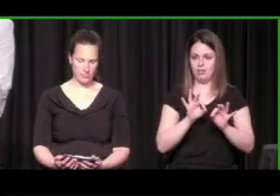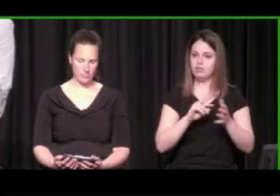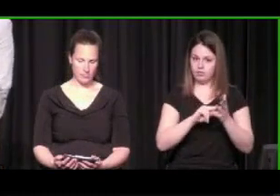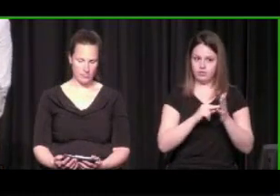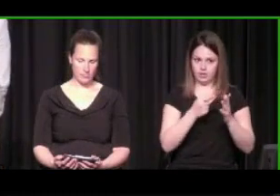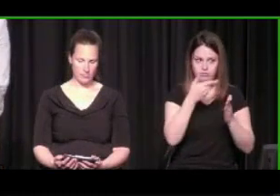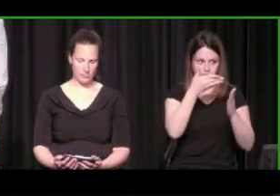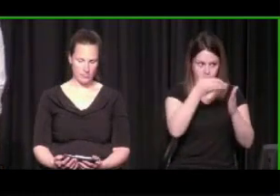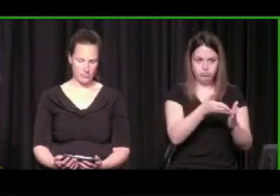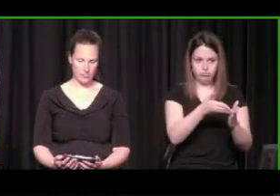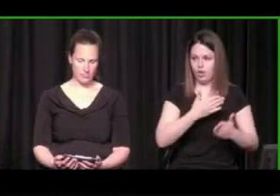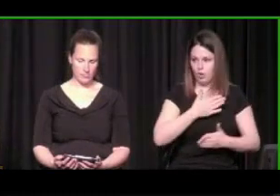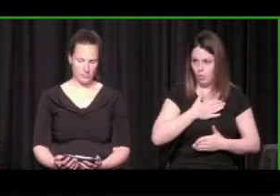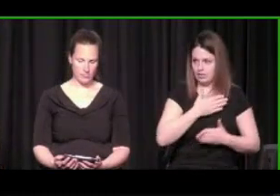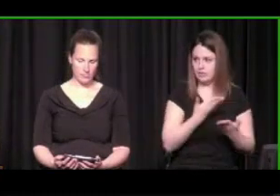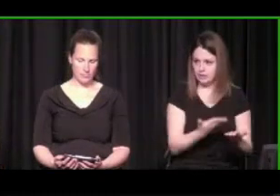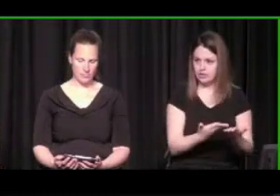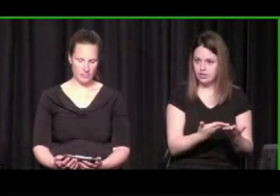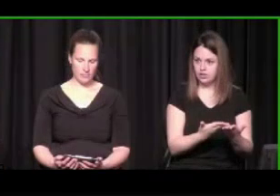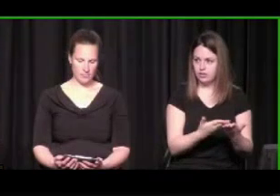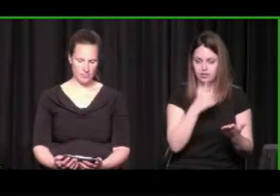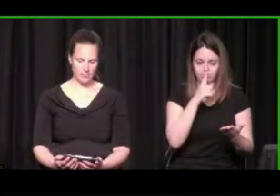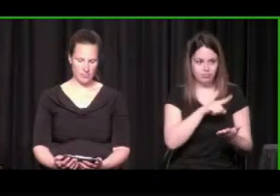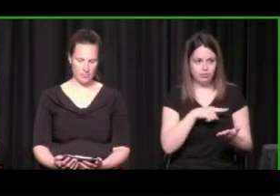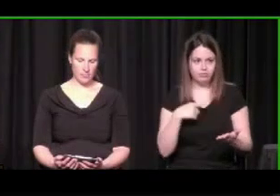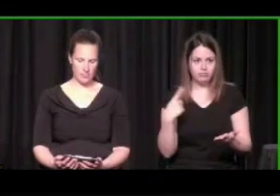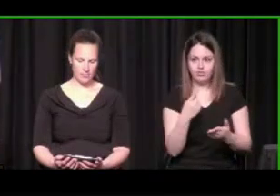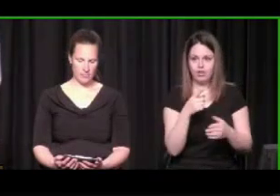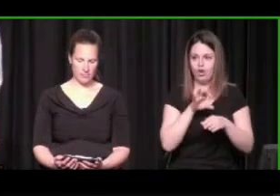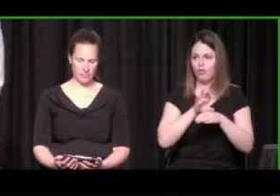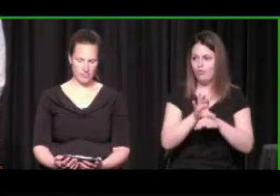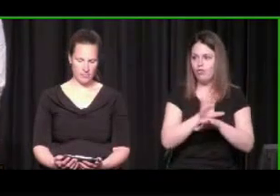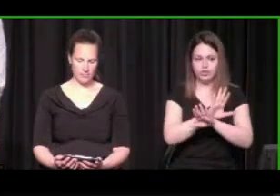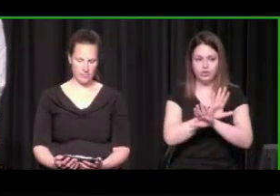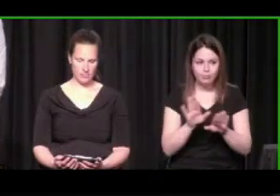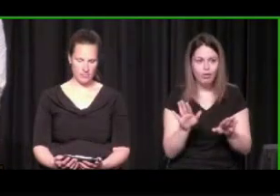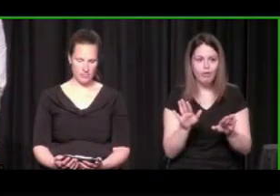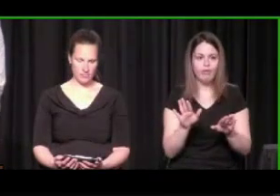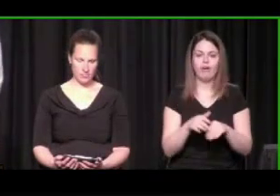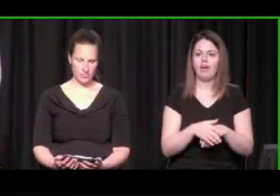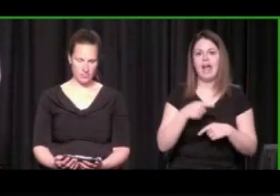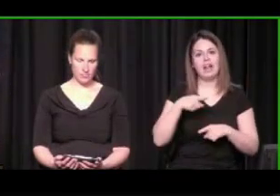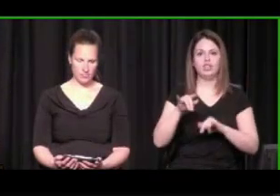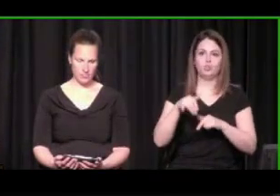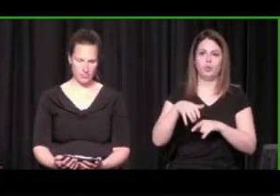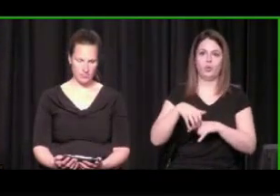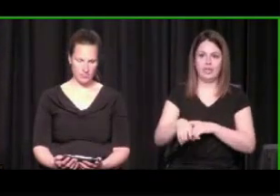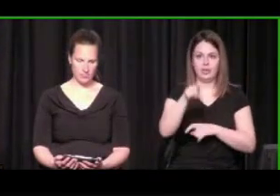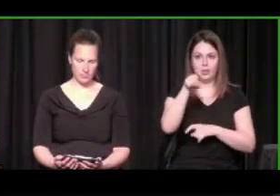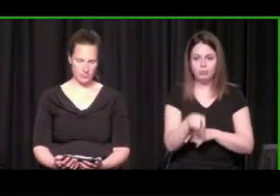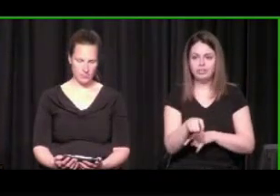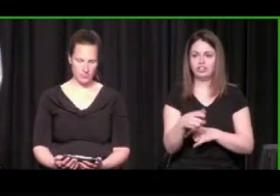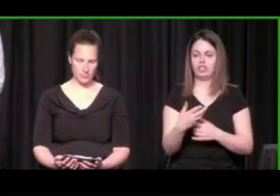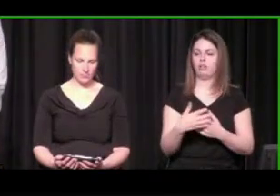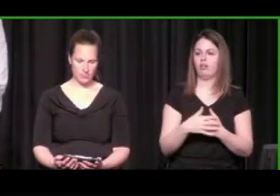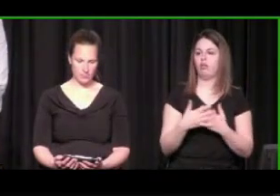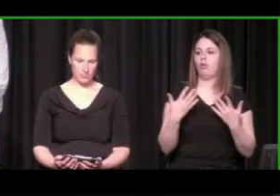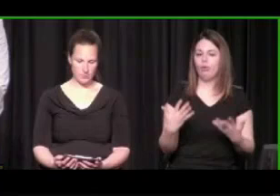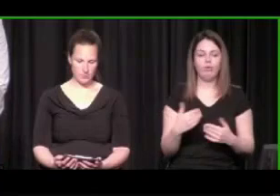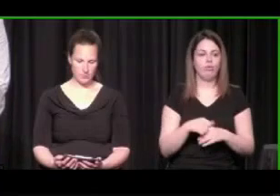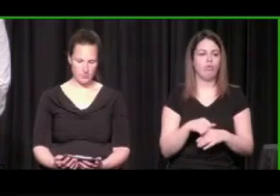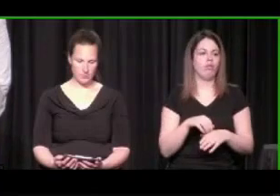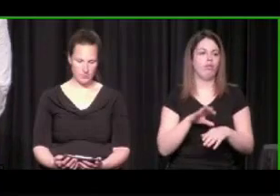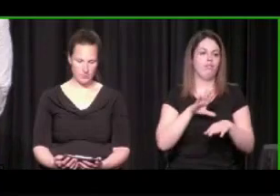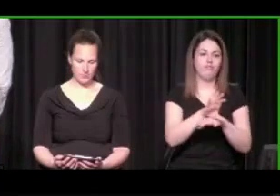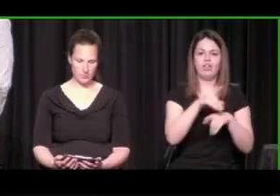des loisirs. J'espère du moins que dans votre cas, on vous force pas à jouer aux quilles ou encore à aller